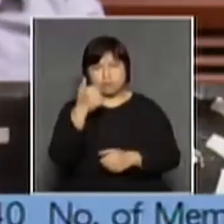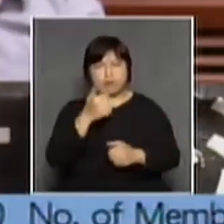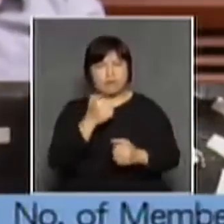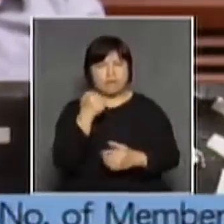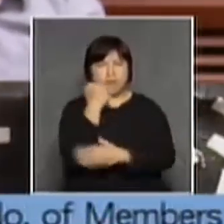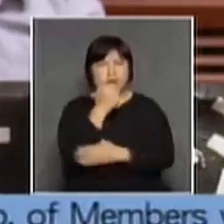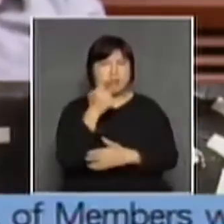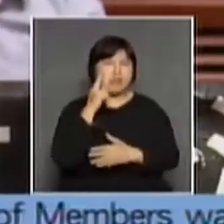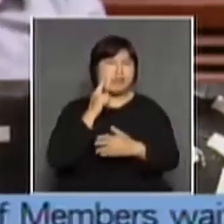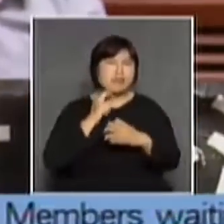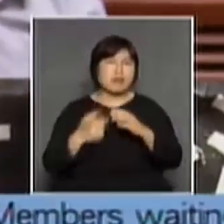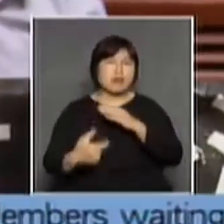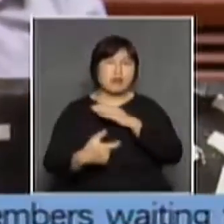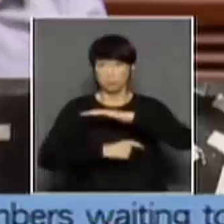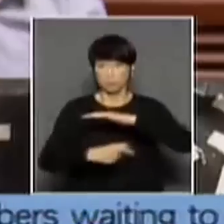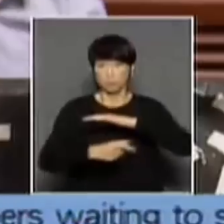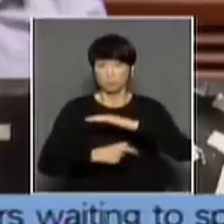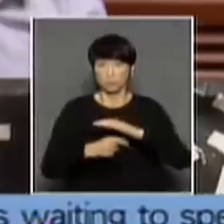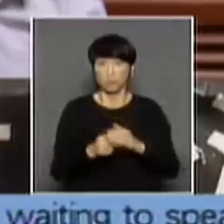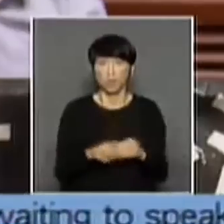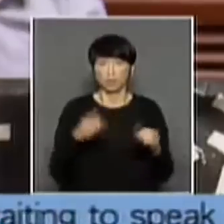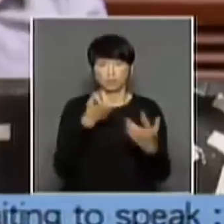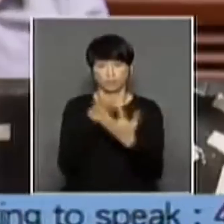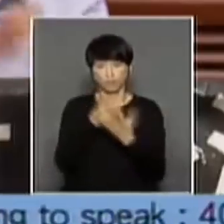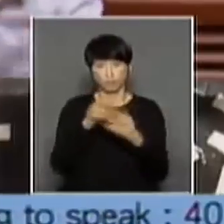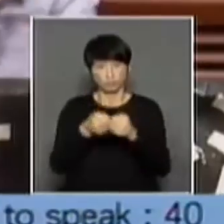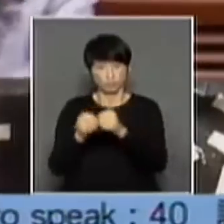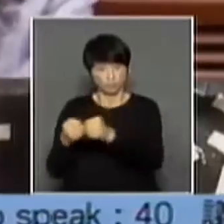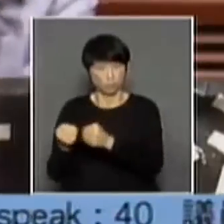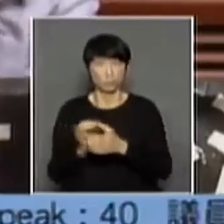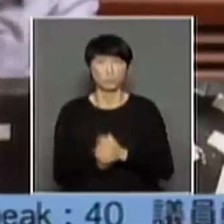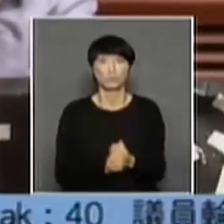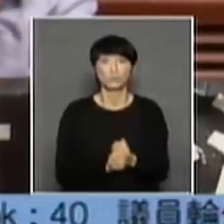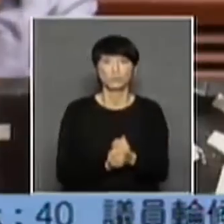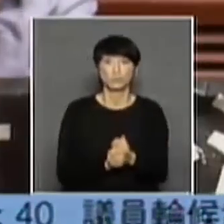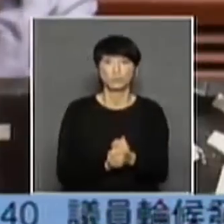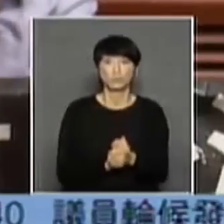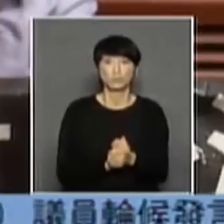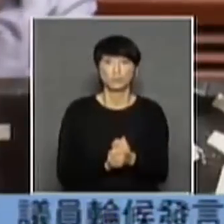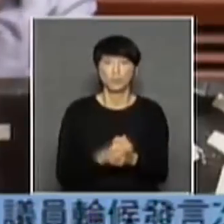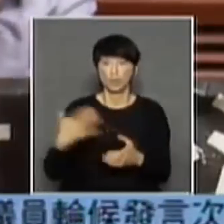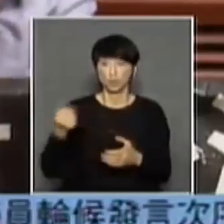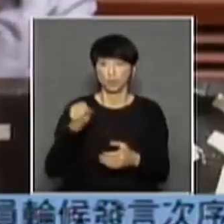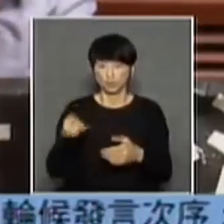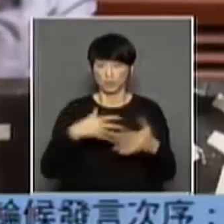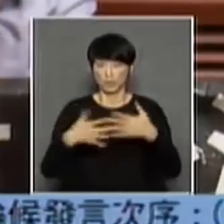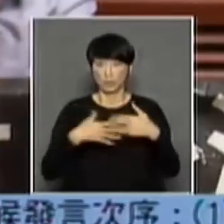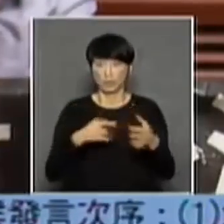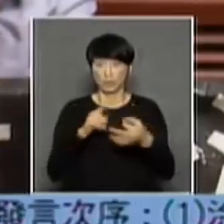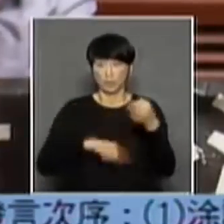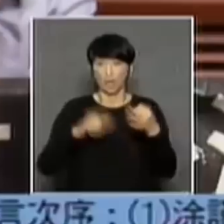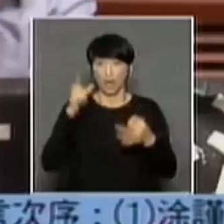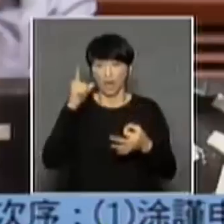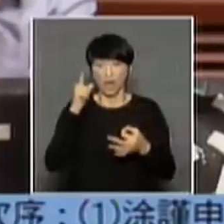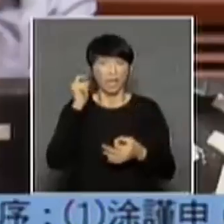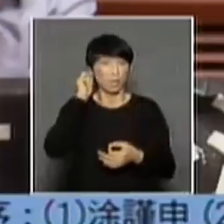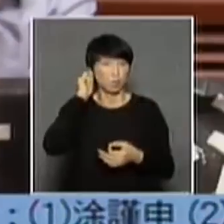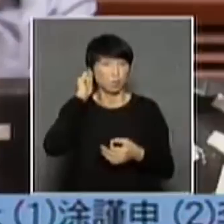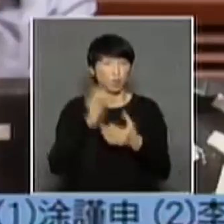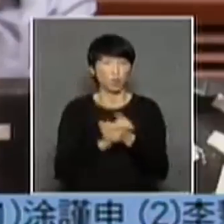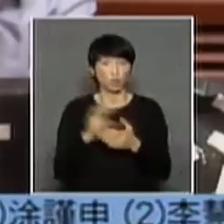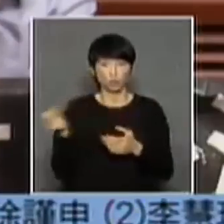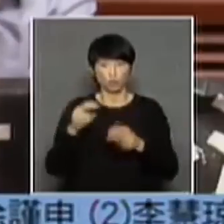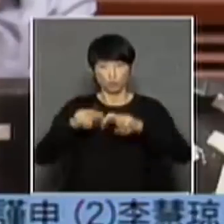度造成无以复加的损害。主席，这件事李宝兰女士已经没有可能再去调